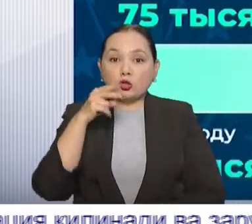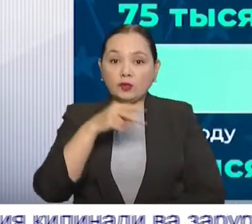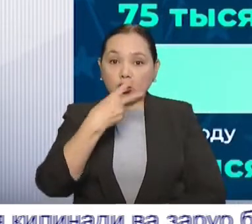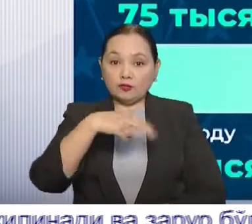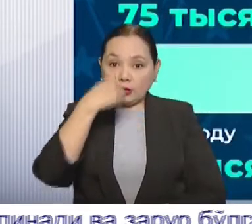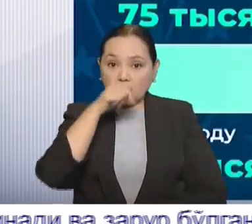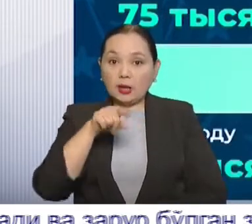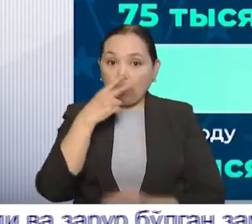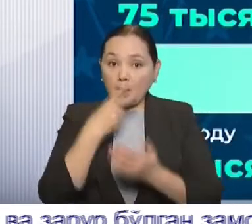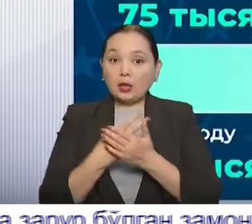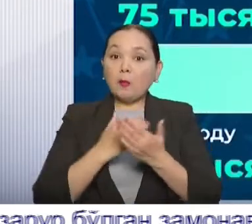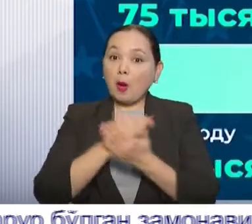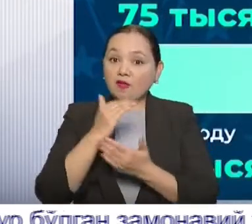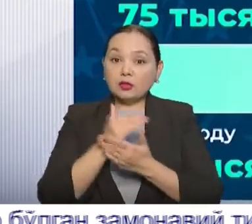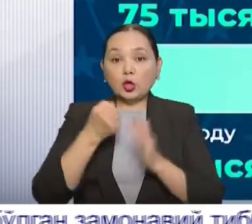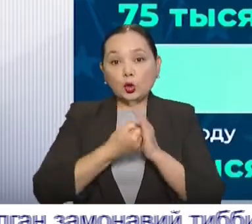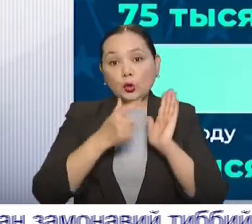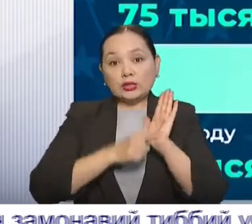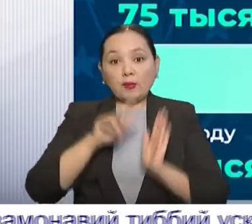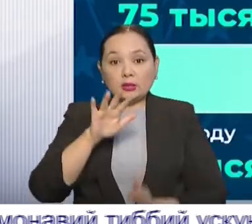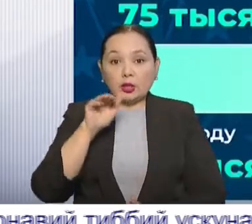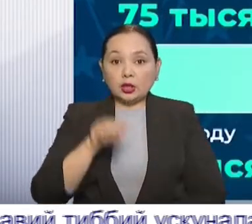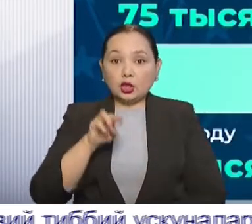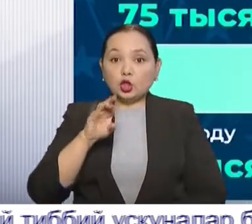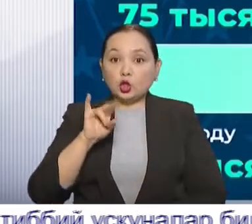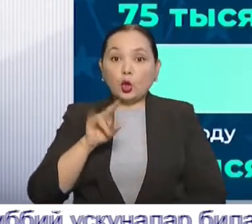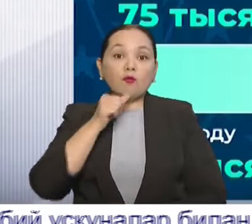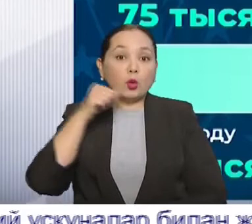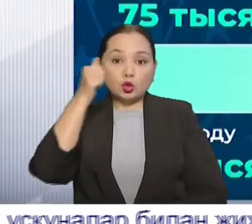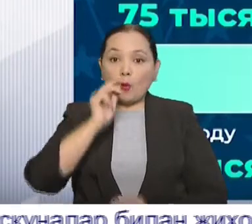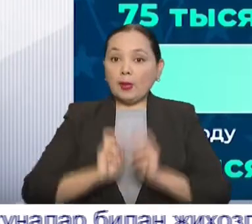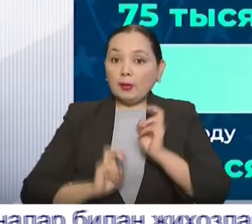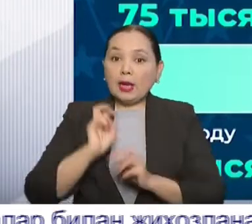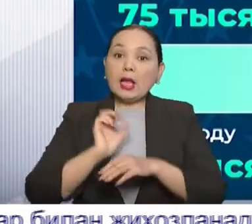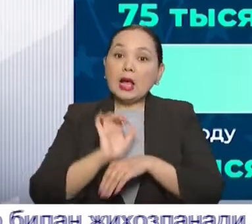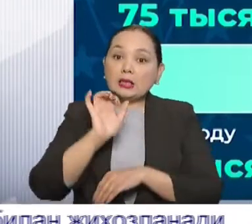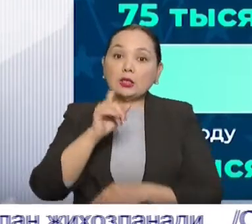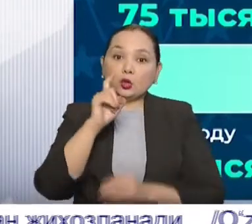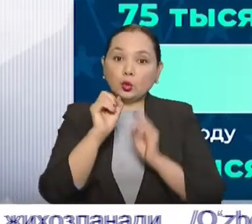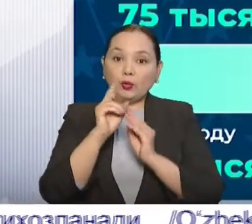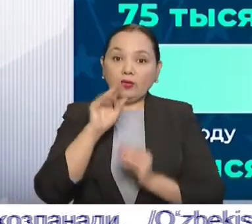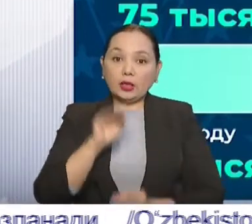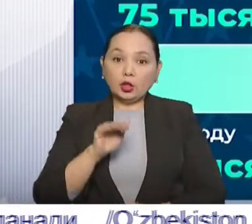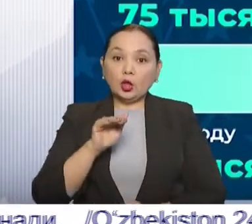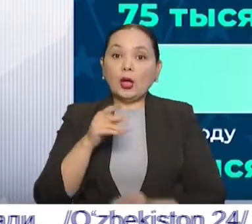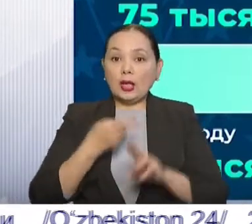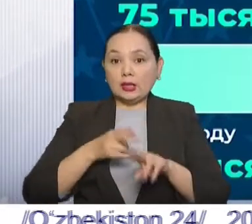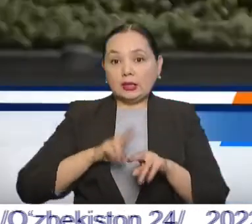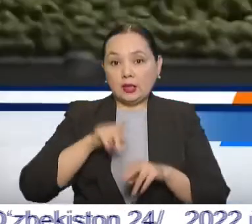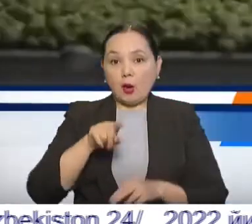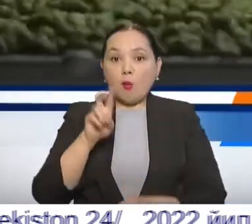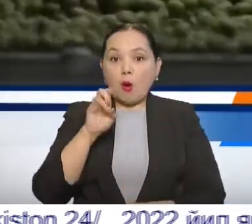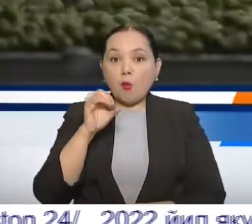году данный показатель повысился до 75 тысяч тонн. В прошлом году предприятия экспортировали 112 тысяч тонн данного вида